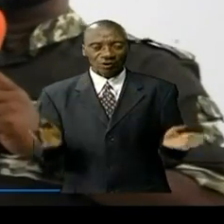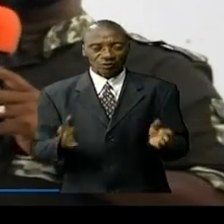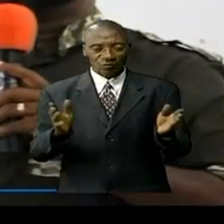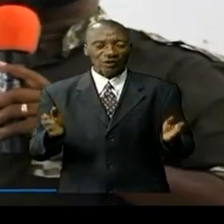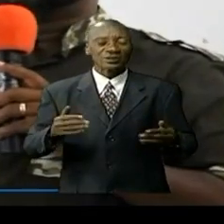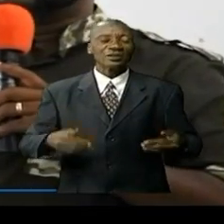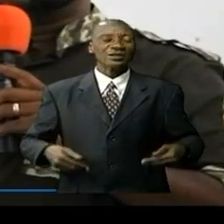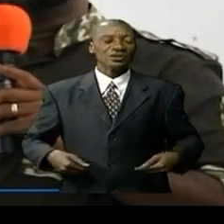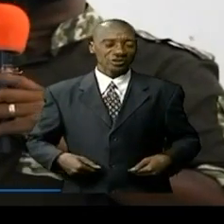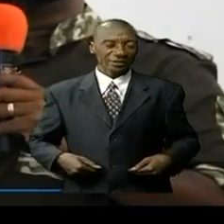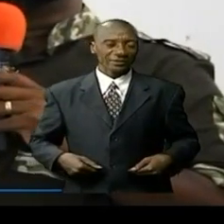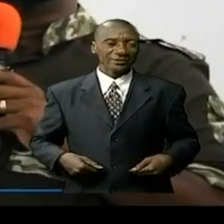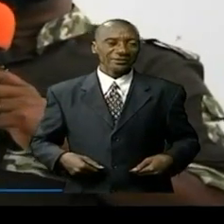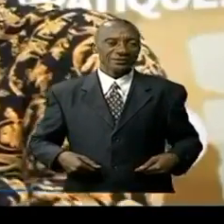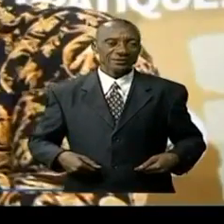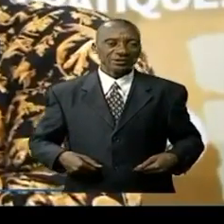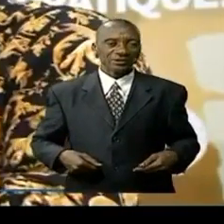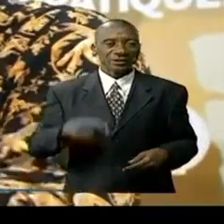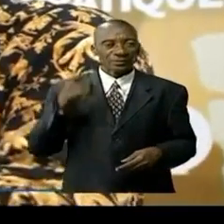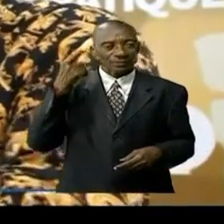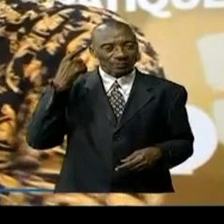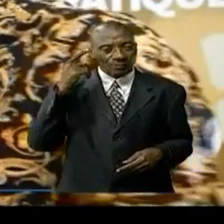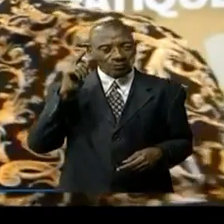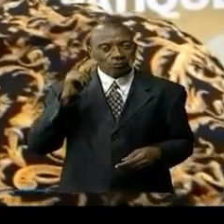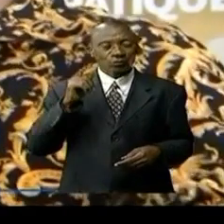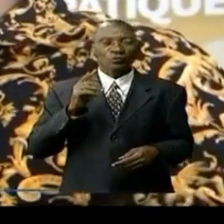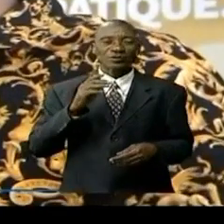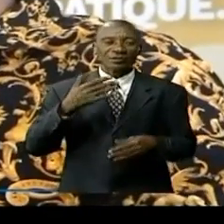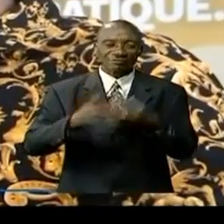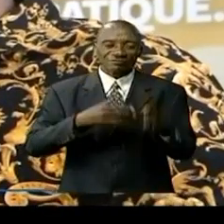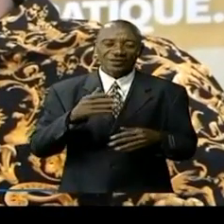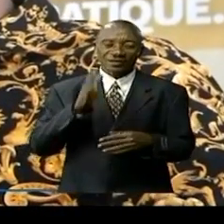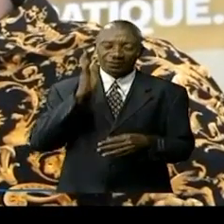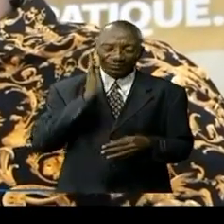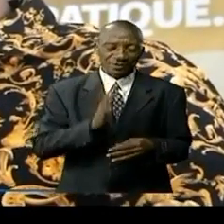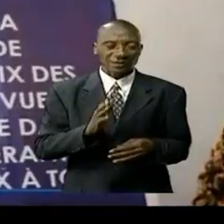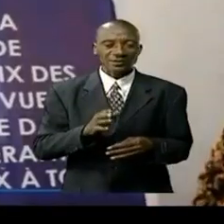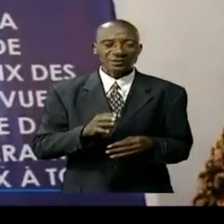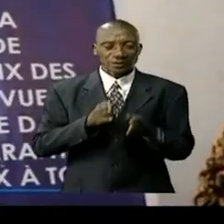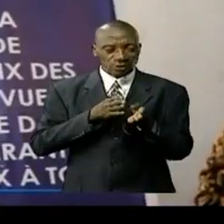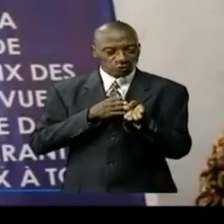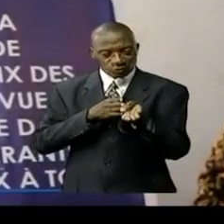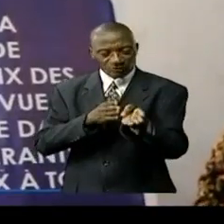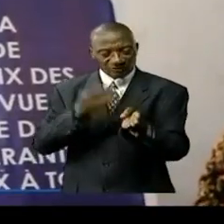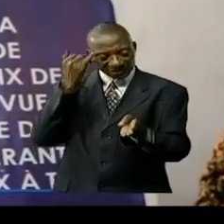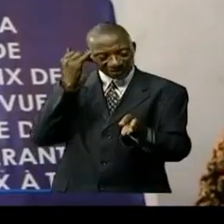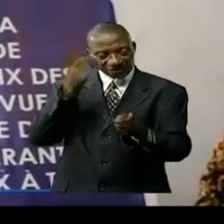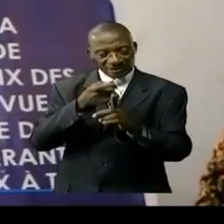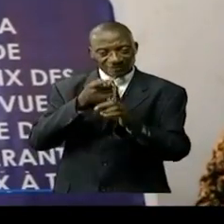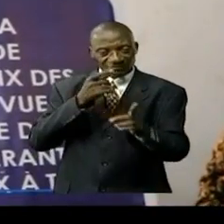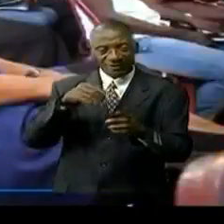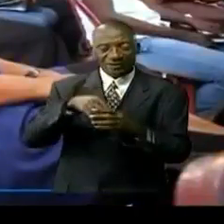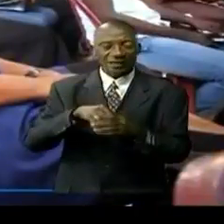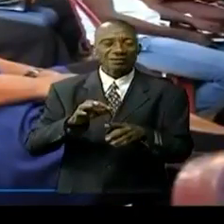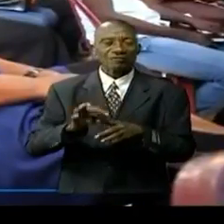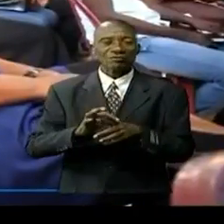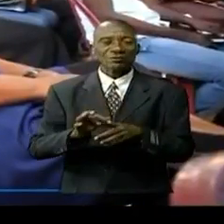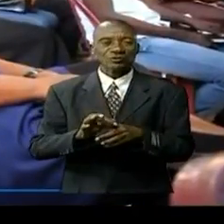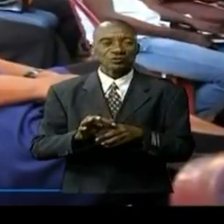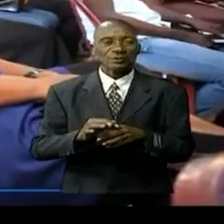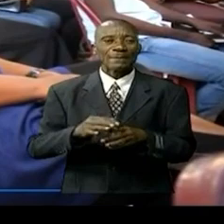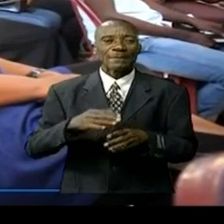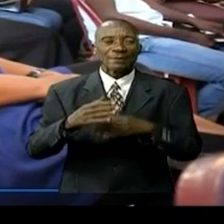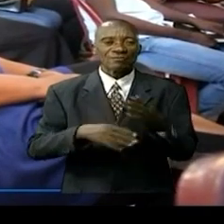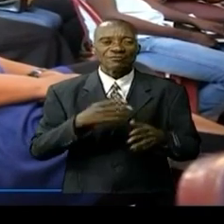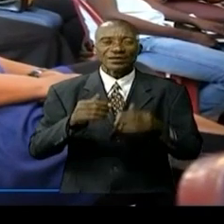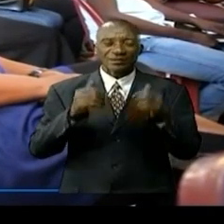de Kinshasa à une bonne application durant tous les déroulements de la formation, qui produit de jeunes capables d'influencer le développement de la